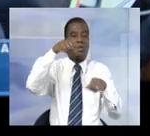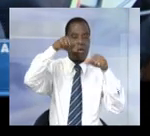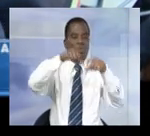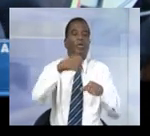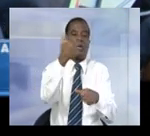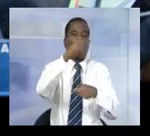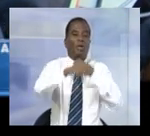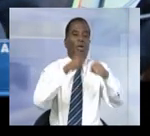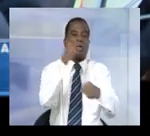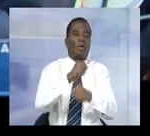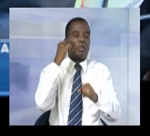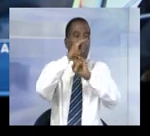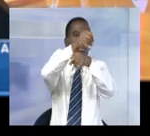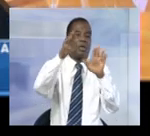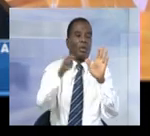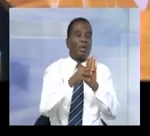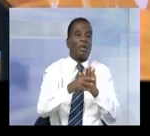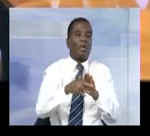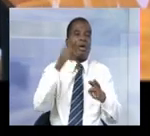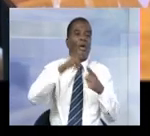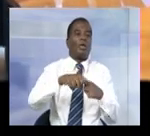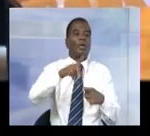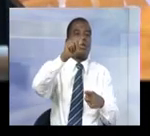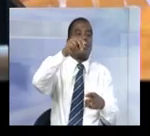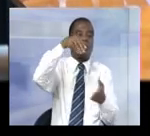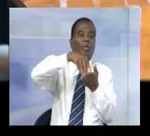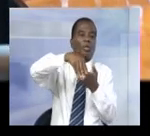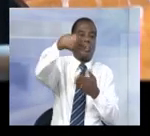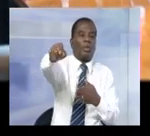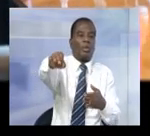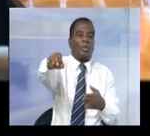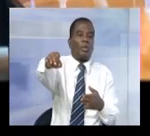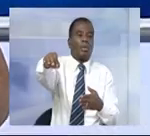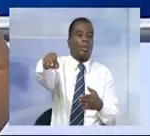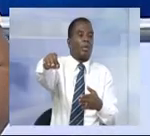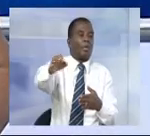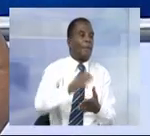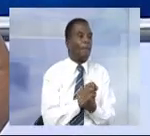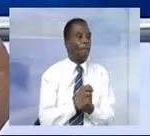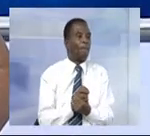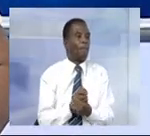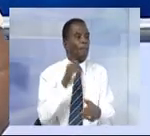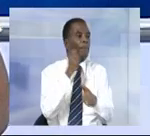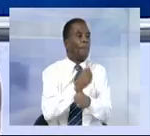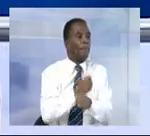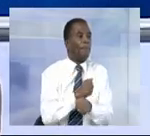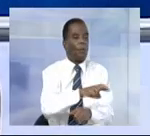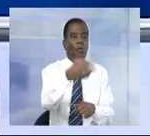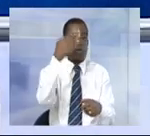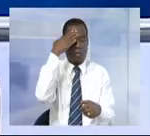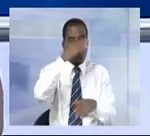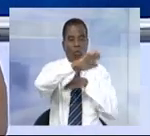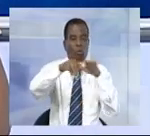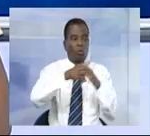ans avec des investissements estimés à 20 milliards de francs CFA. À Abidjan, vous le savez